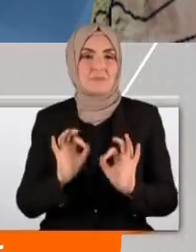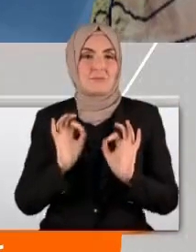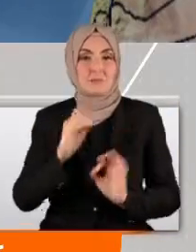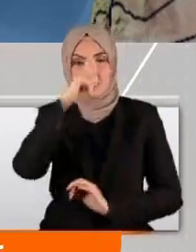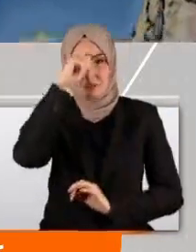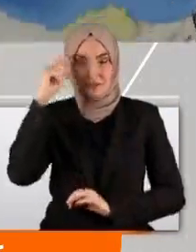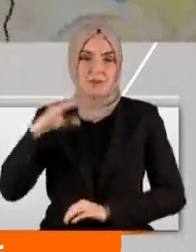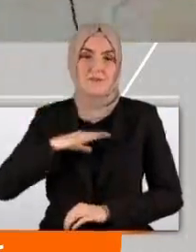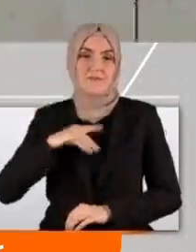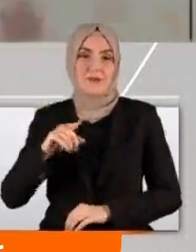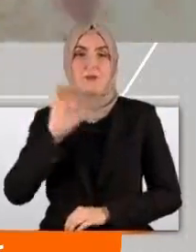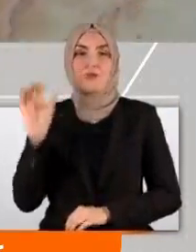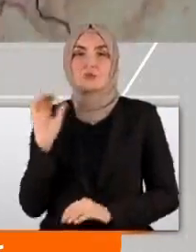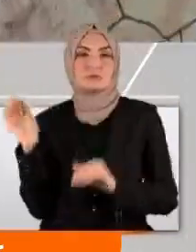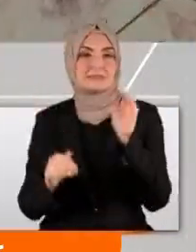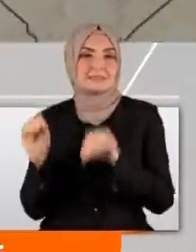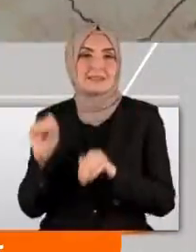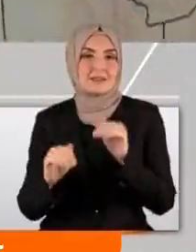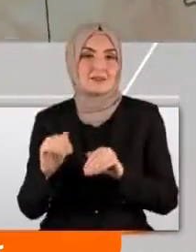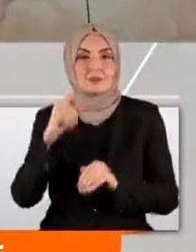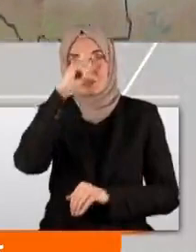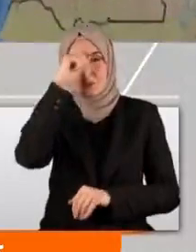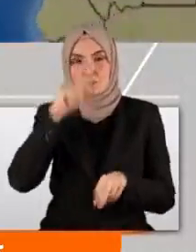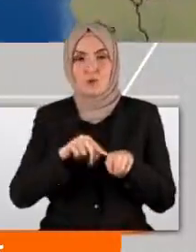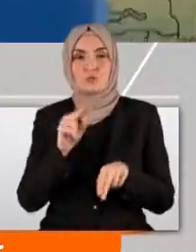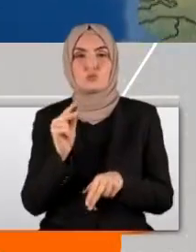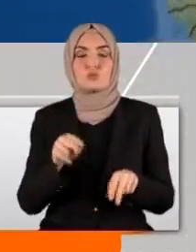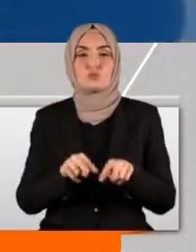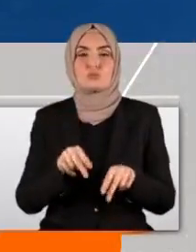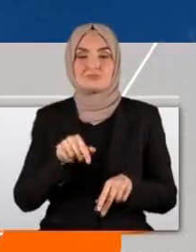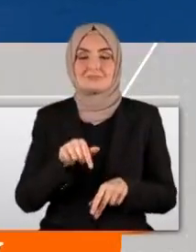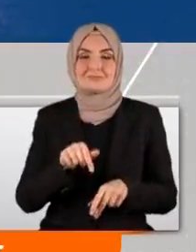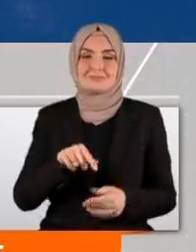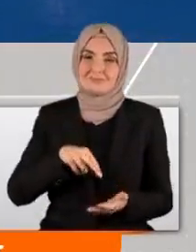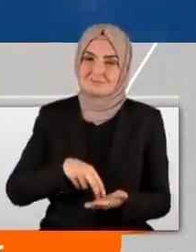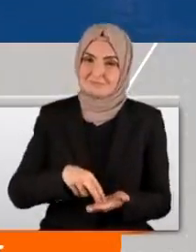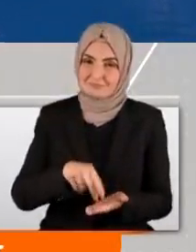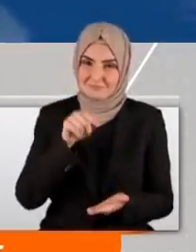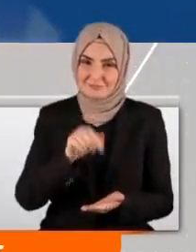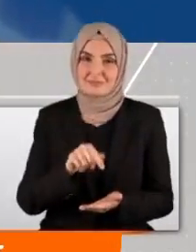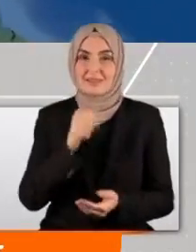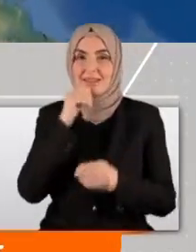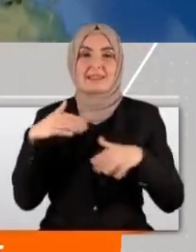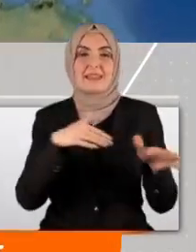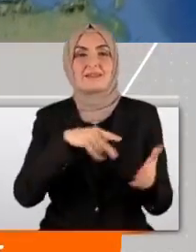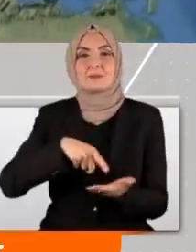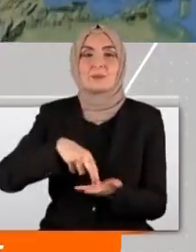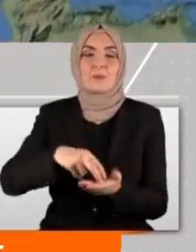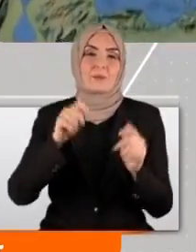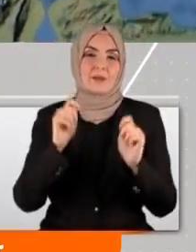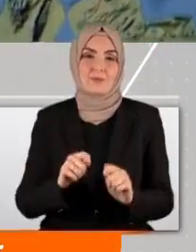sıcak kumlara basıp okyanusa giriyorlar ve güzel sıcak havanın tadını çıkarıyorlar.